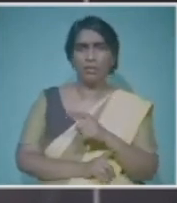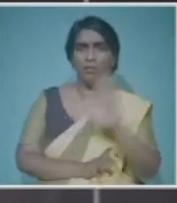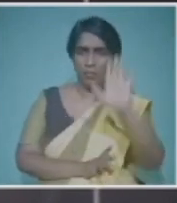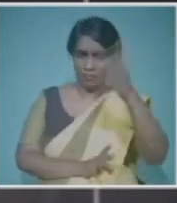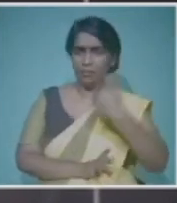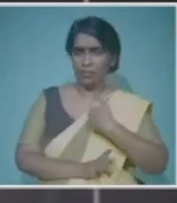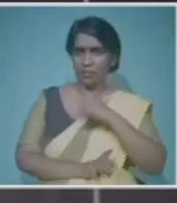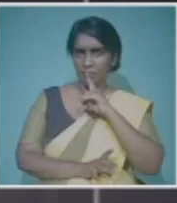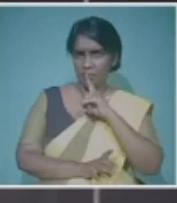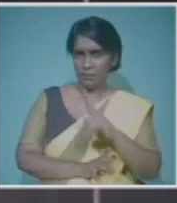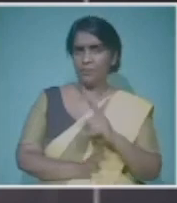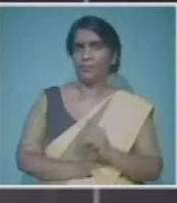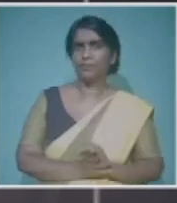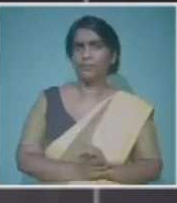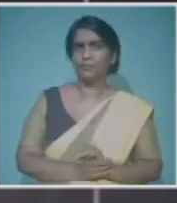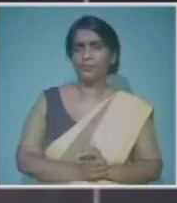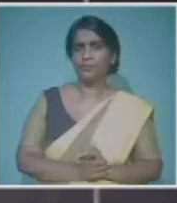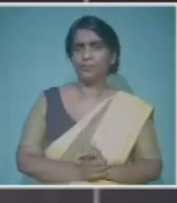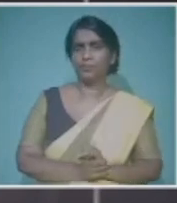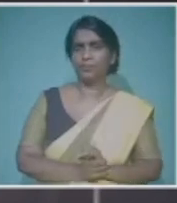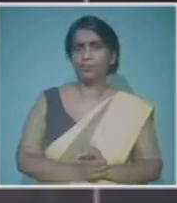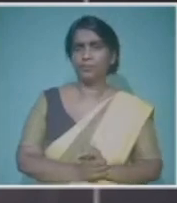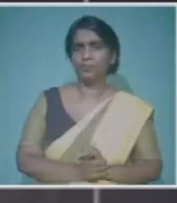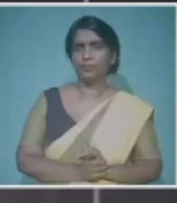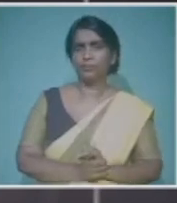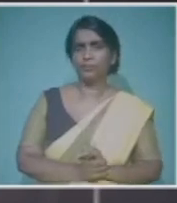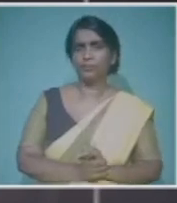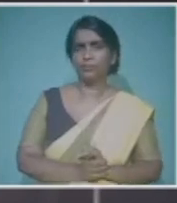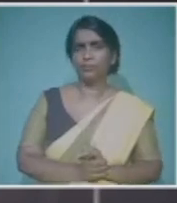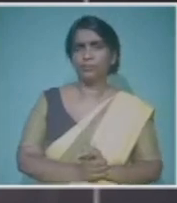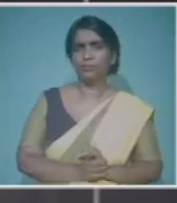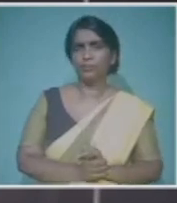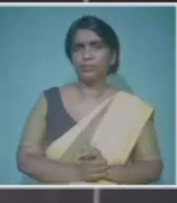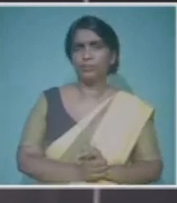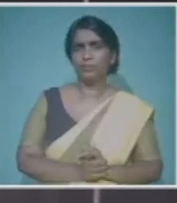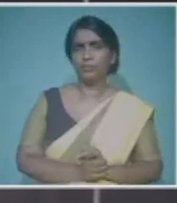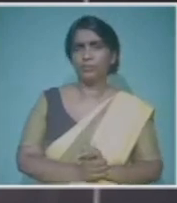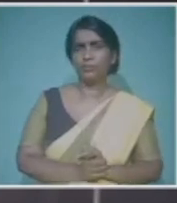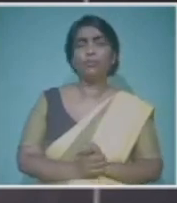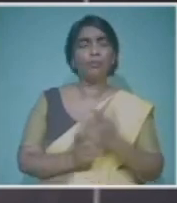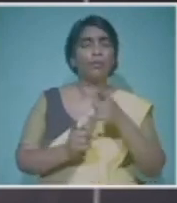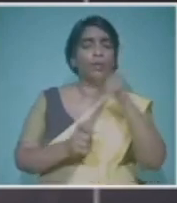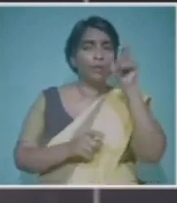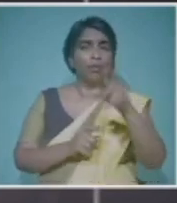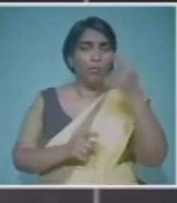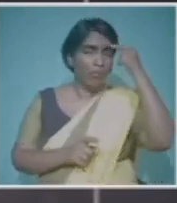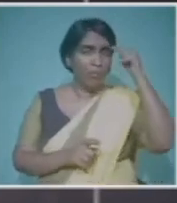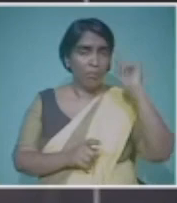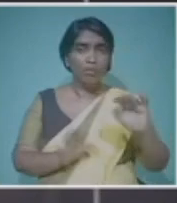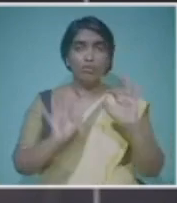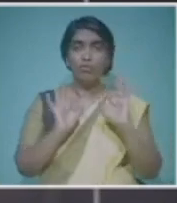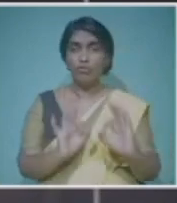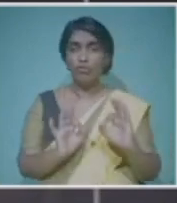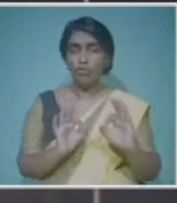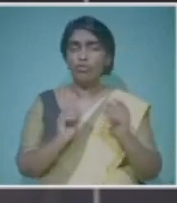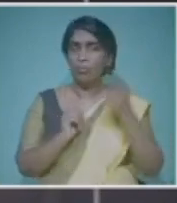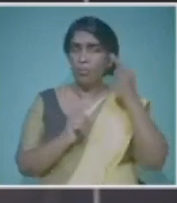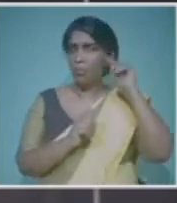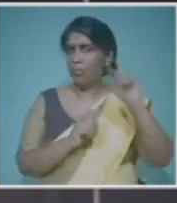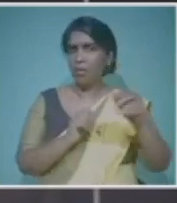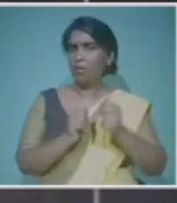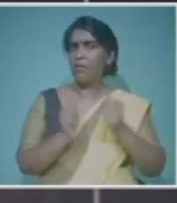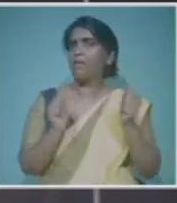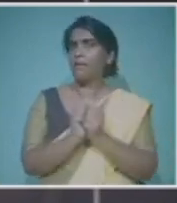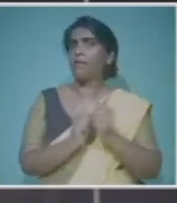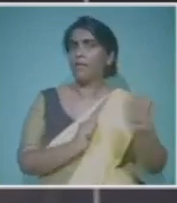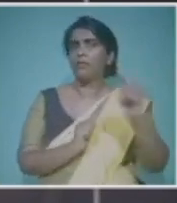මම එක එක එක වචනයක් කියන්නම්. බහැරවන පාර්ශ්වයන්ට එරෙහි සුදුසු ඉදිරි පියවර ගැනීමේ